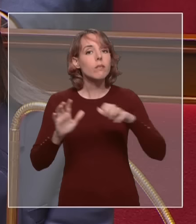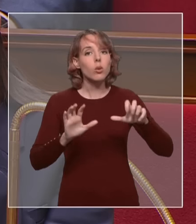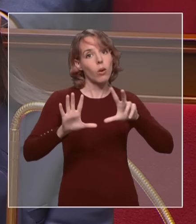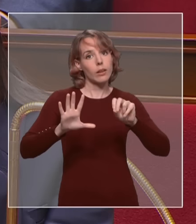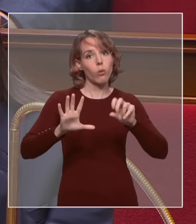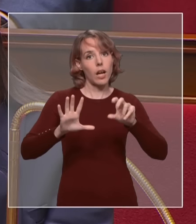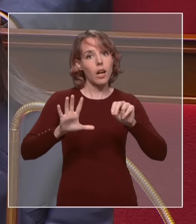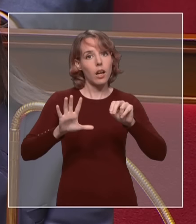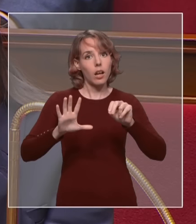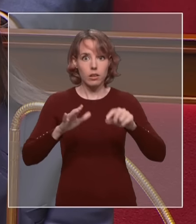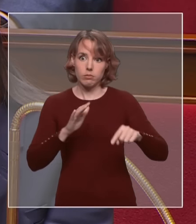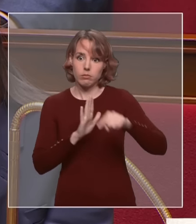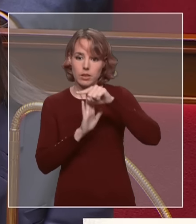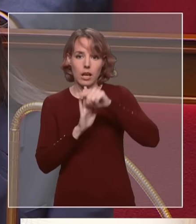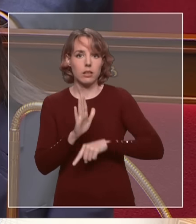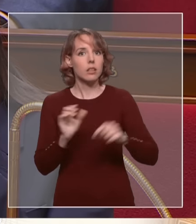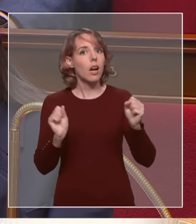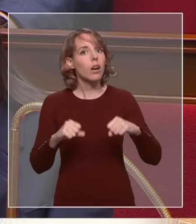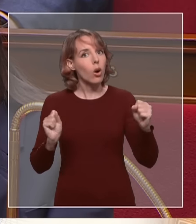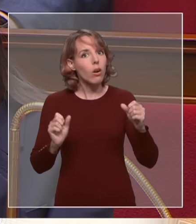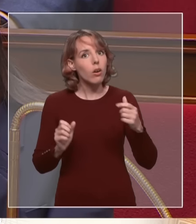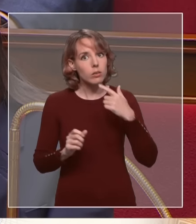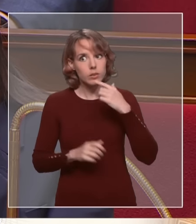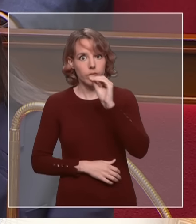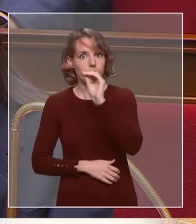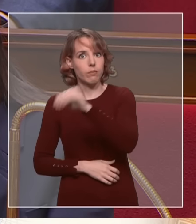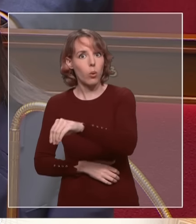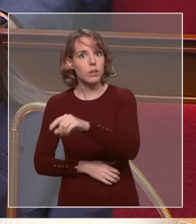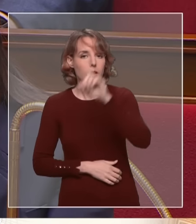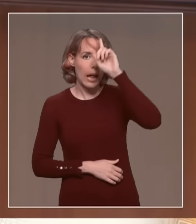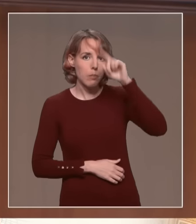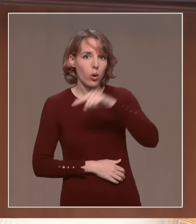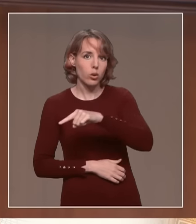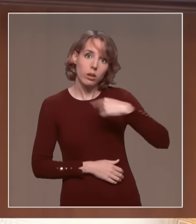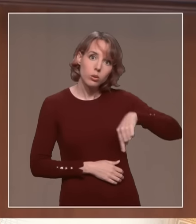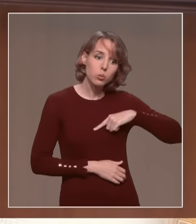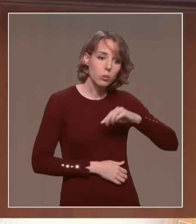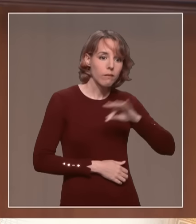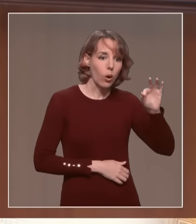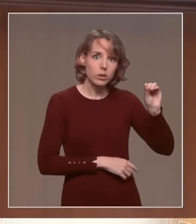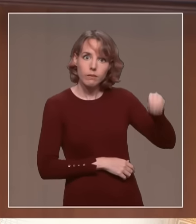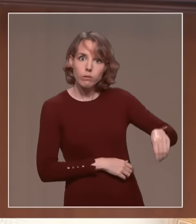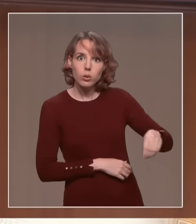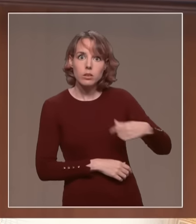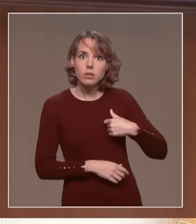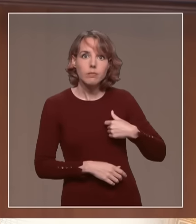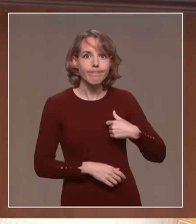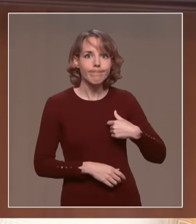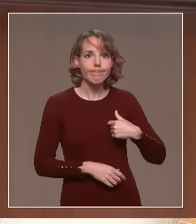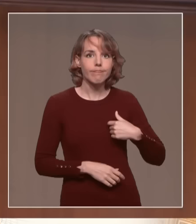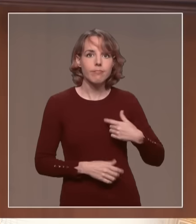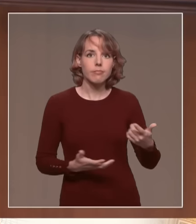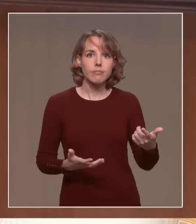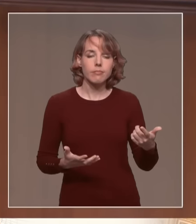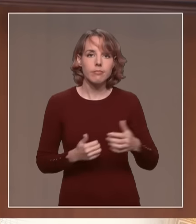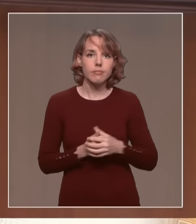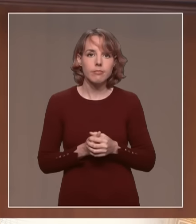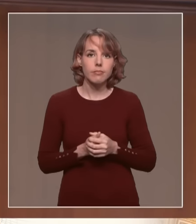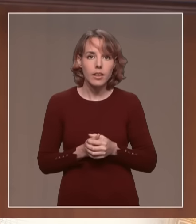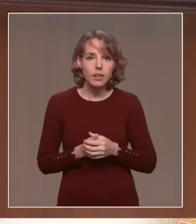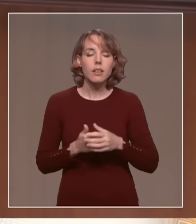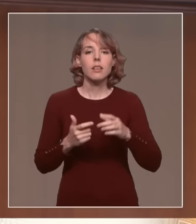donc c'est une faute allemande, ça n'est pas une faute française, ça n'est pas la France qui est responsable de ce qui est arrivé au malgré nous. La